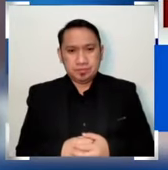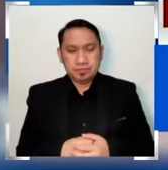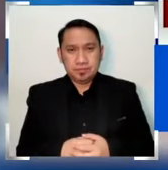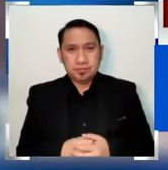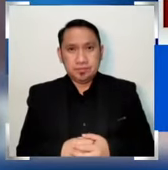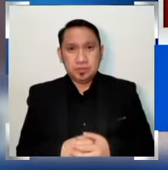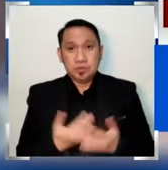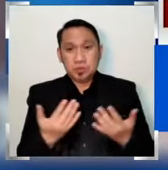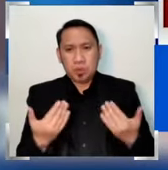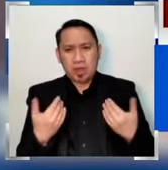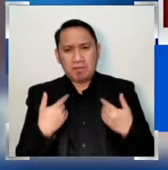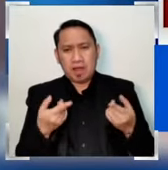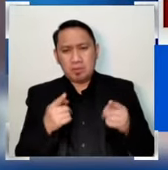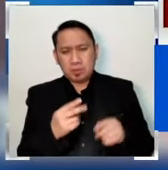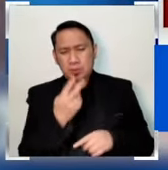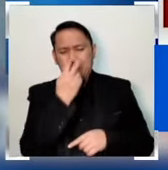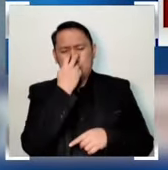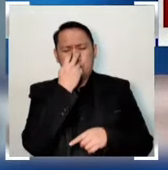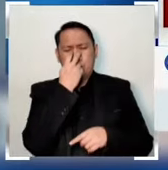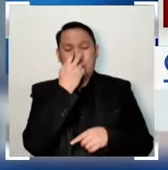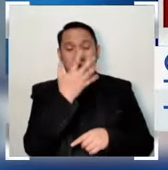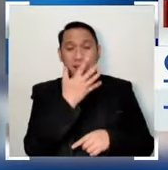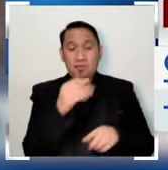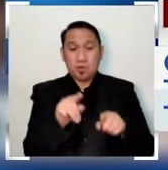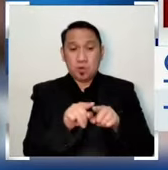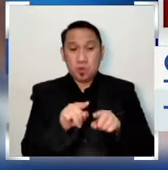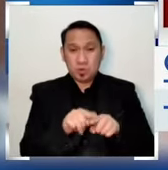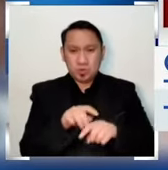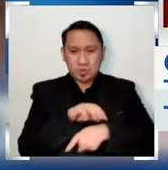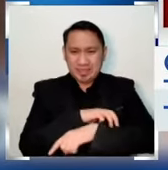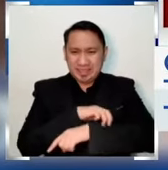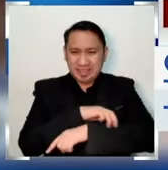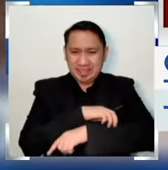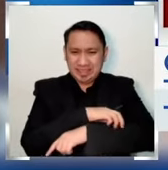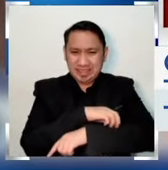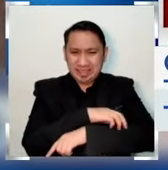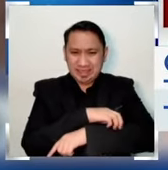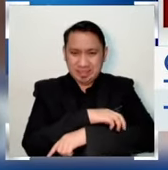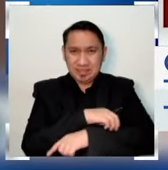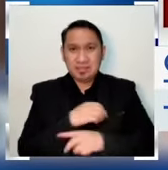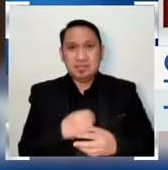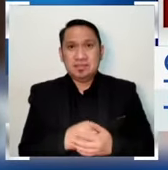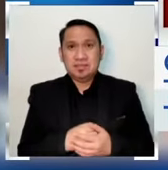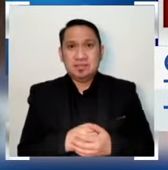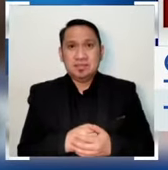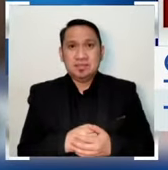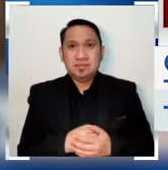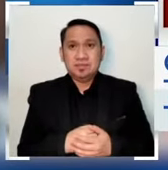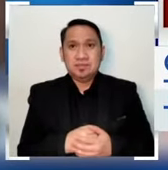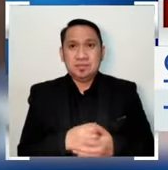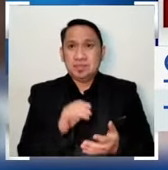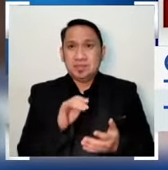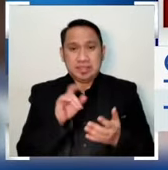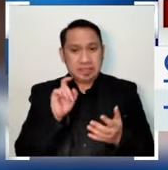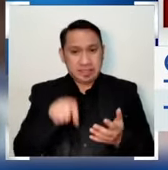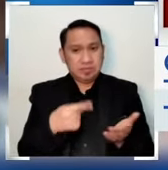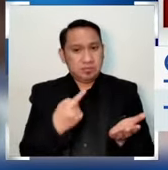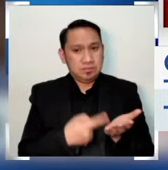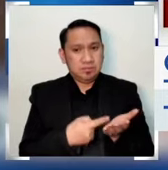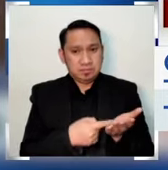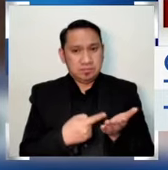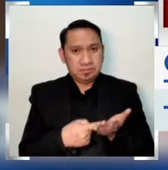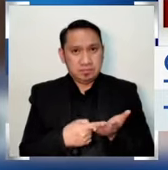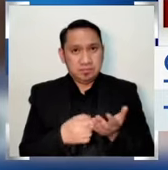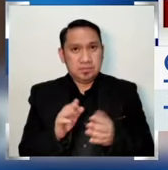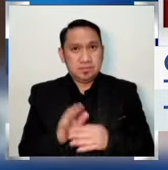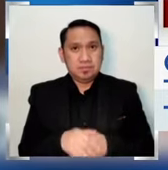din at skin itchiness, no? Yung pangangatin ng balat. This is something that has to be discussed and presented by the Department of Foreign